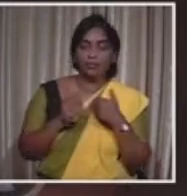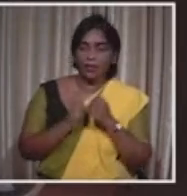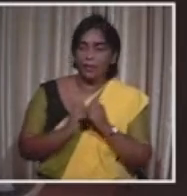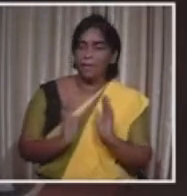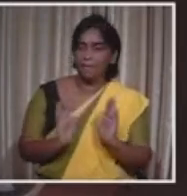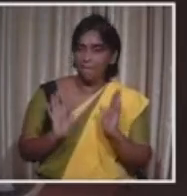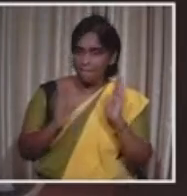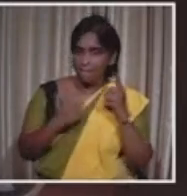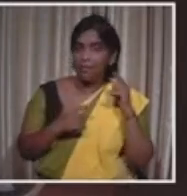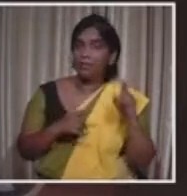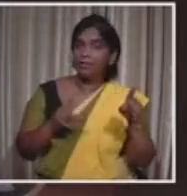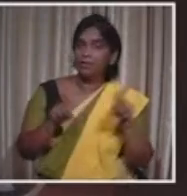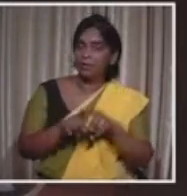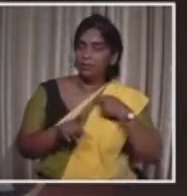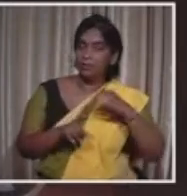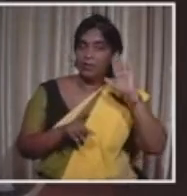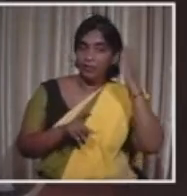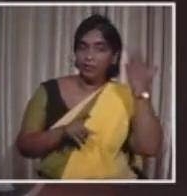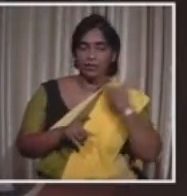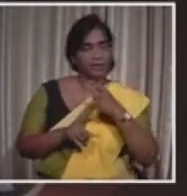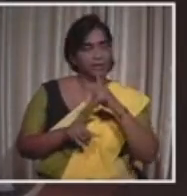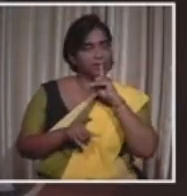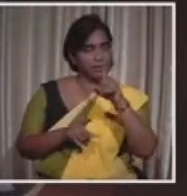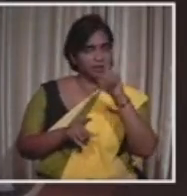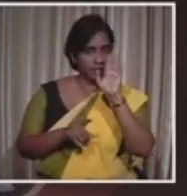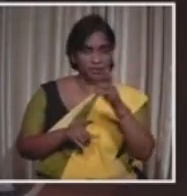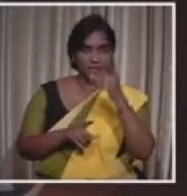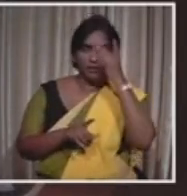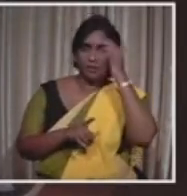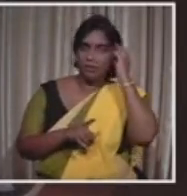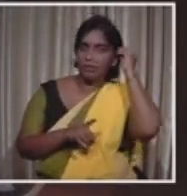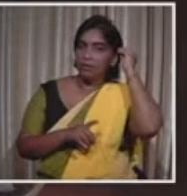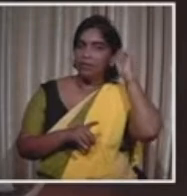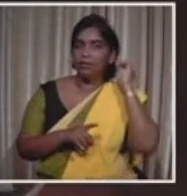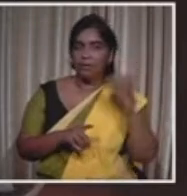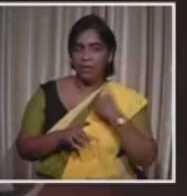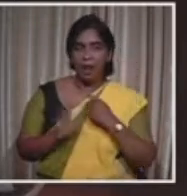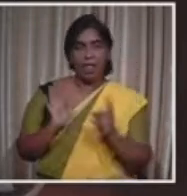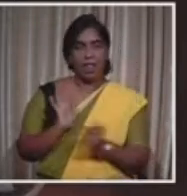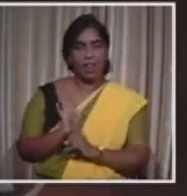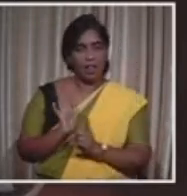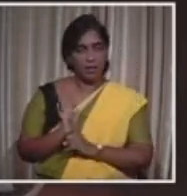පුරනවා. ඒ වගේම විශේෂයෙන්ම සඳහන් කරන්නට ඕන මටවත් කිරියල්ල